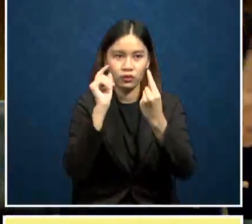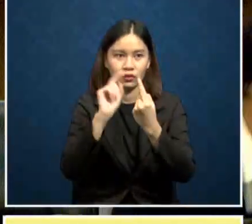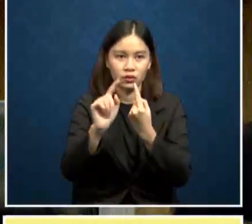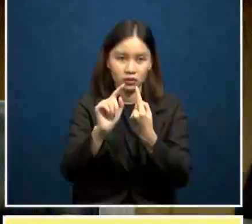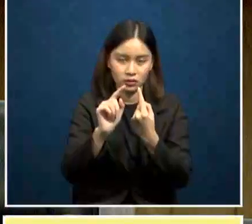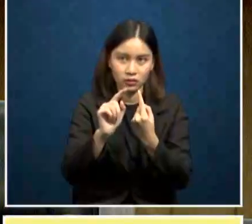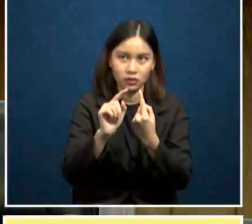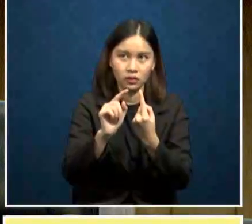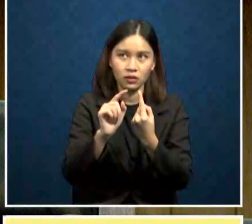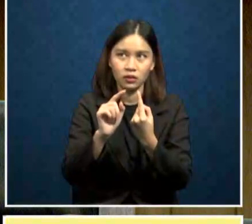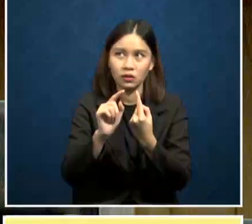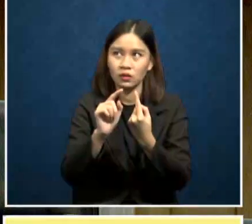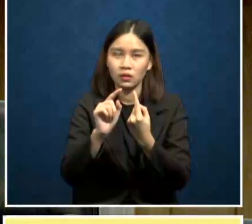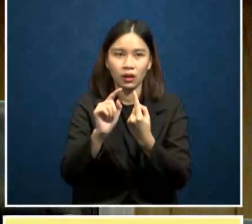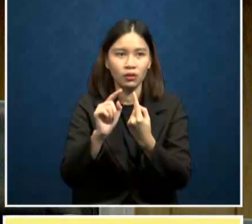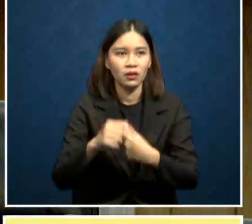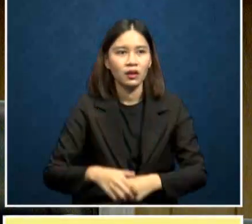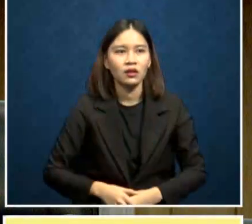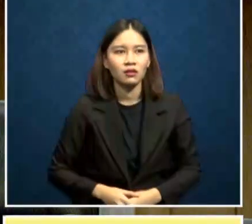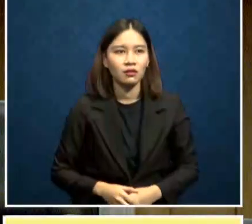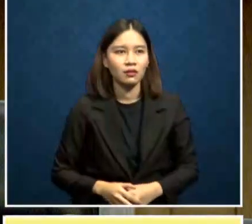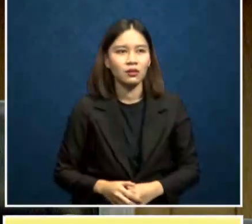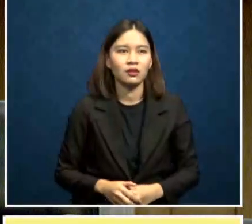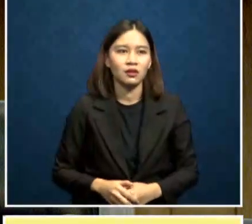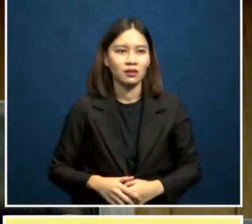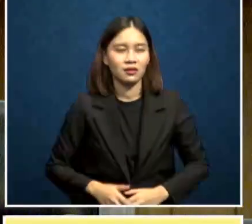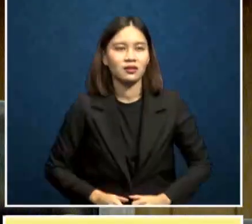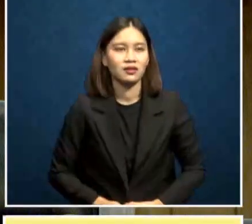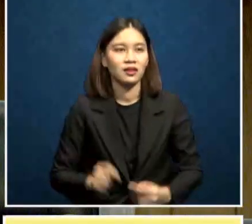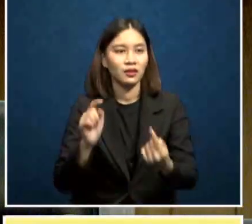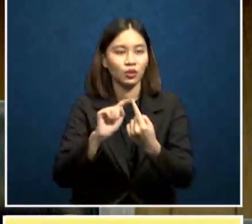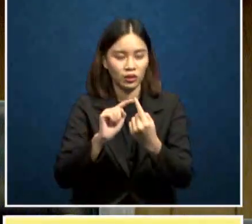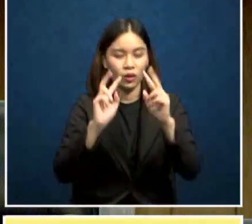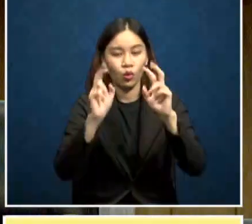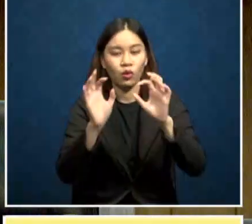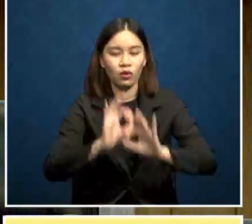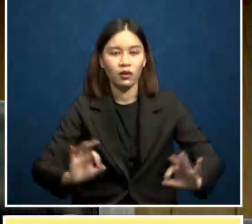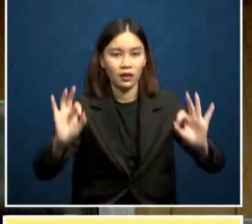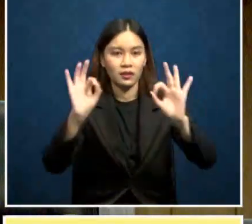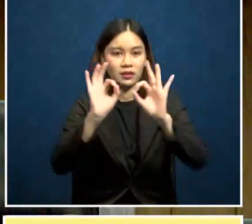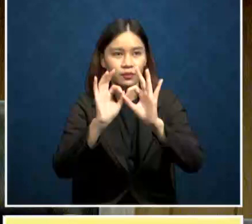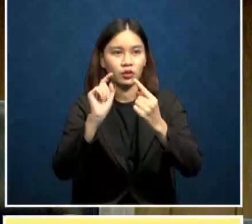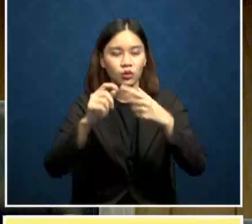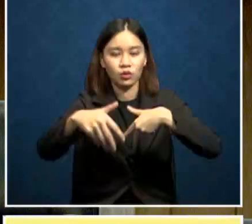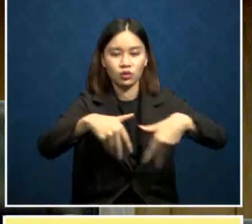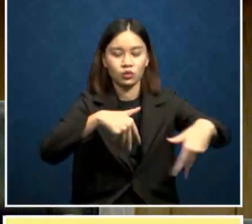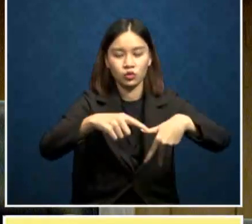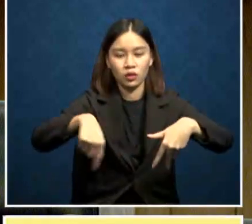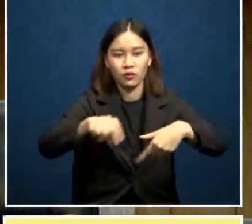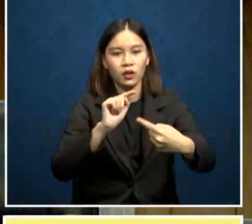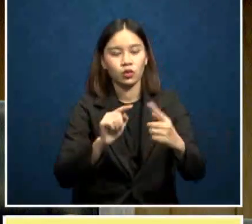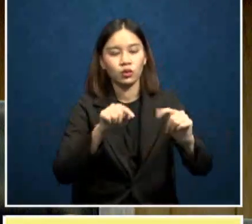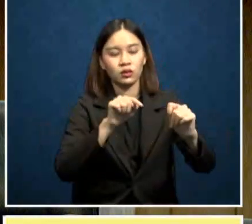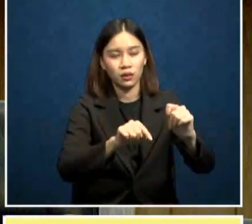ต่างๆมากมายเพราะว่าเรื่องของการจัดการน้ำคงเป็นเอ่ออิชูที่สำคัญนะครับของชุมชนในระดับ